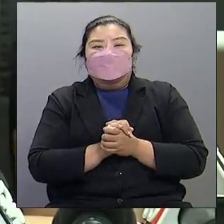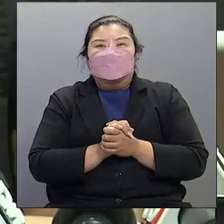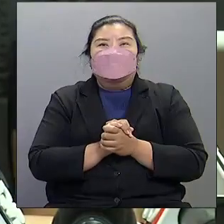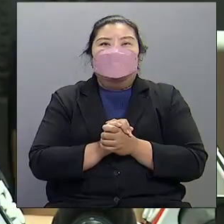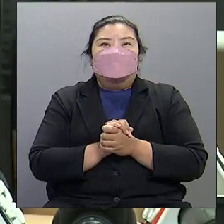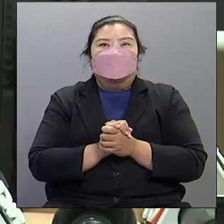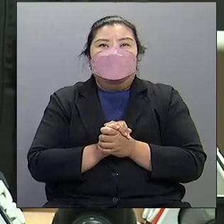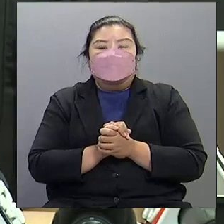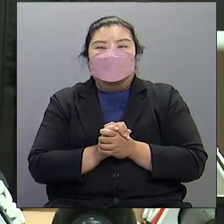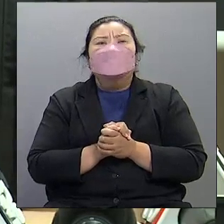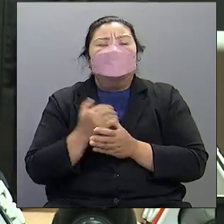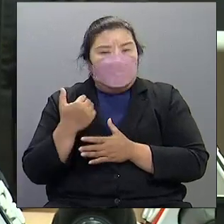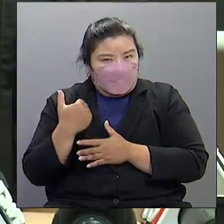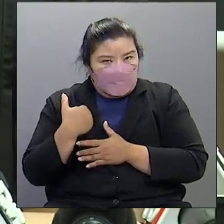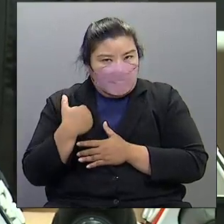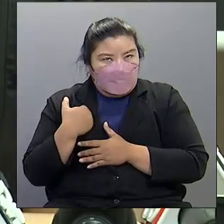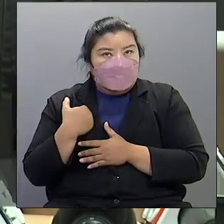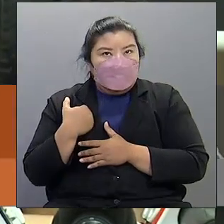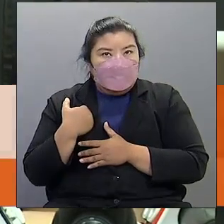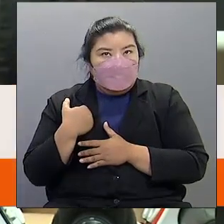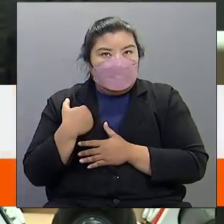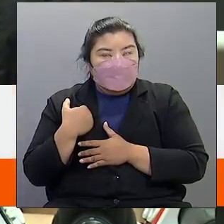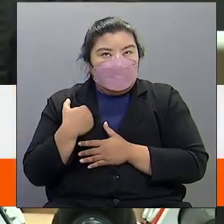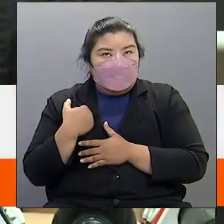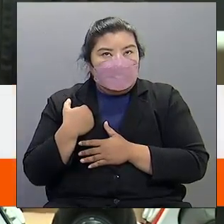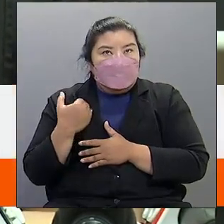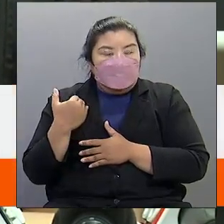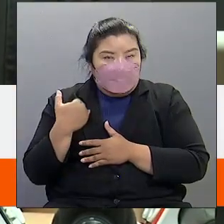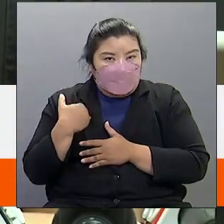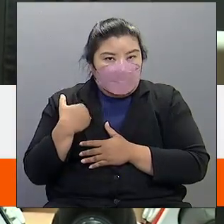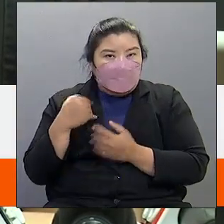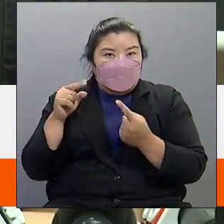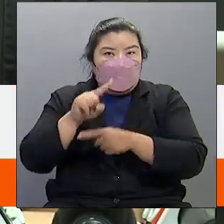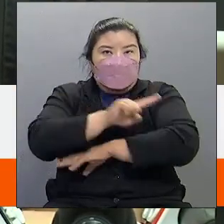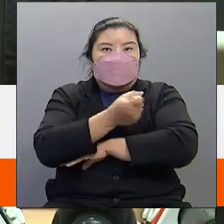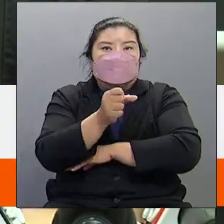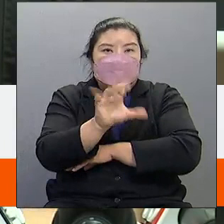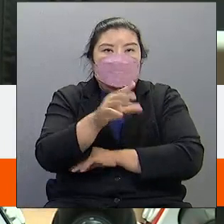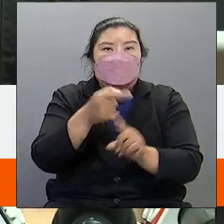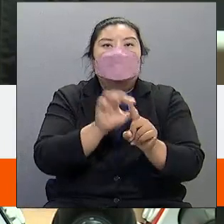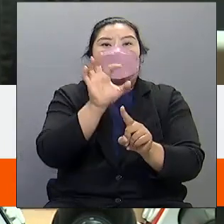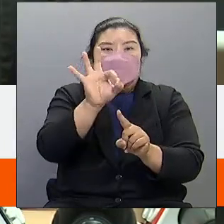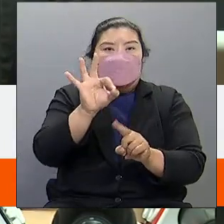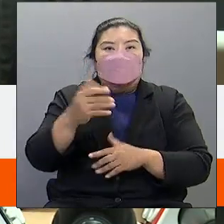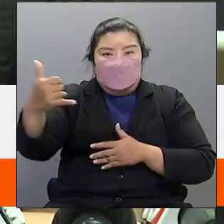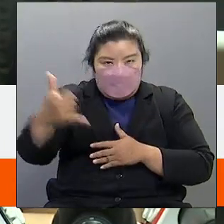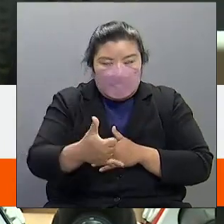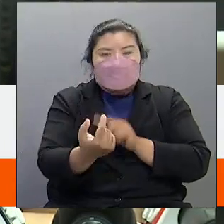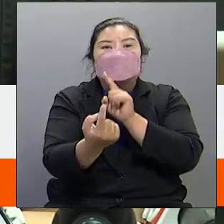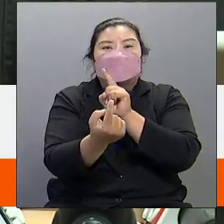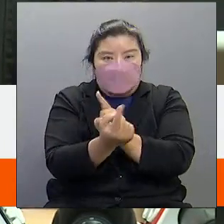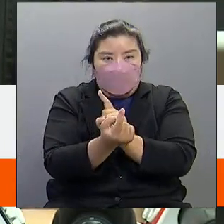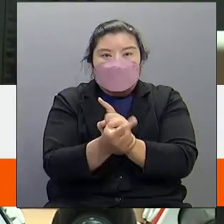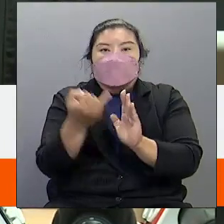มีหมายเรียกไม่ใช่15แต่15คือวันนัดให้มาพบพนักงานสอบสวนรับทราบข้อกล่าวห